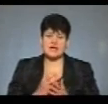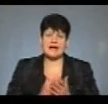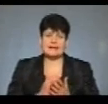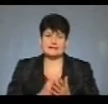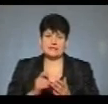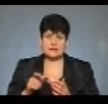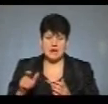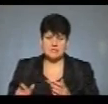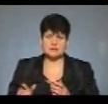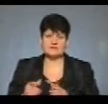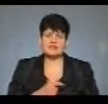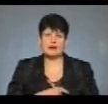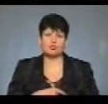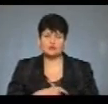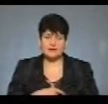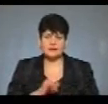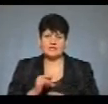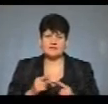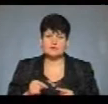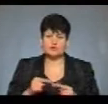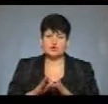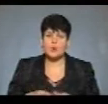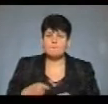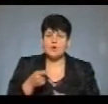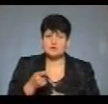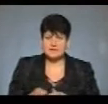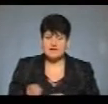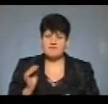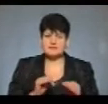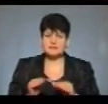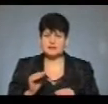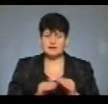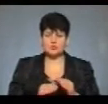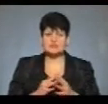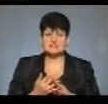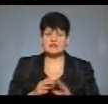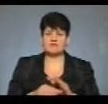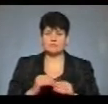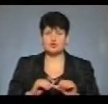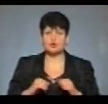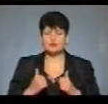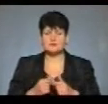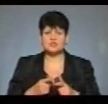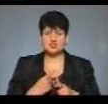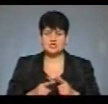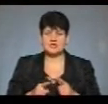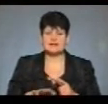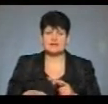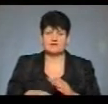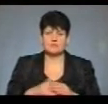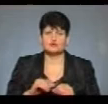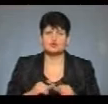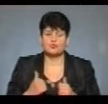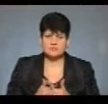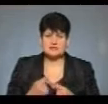кандидатів в депутати, а також, відповідно, подання навіть до складу чи сільських виборчих комісій, чи дільничних виборчих комісій. З